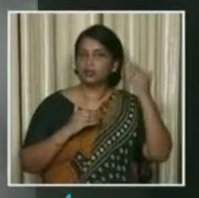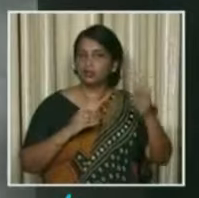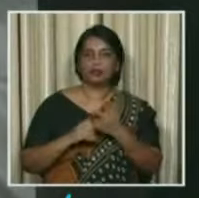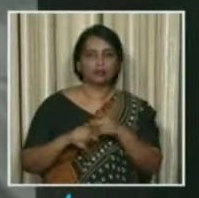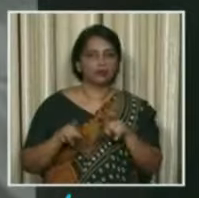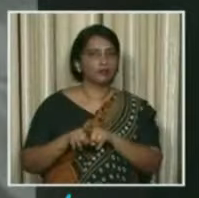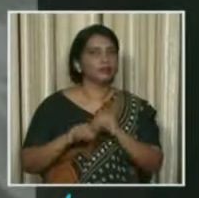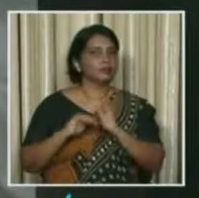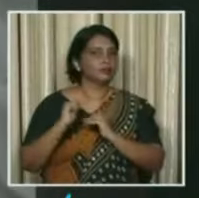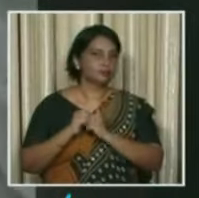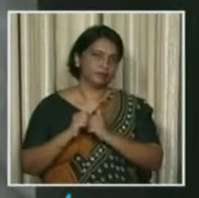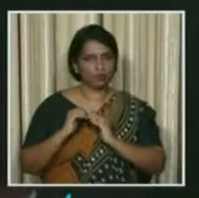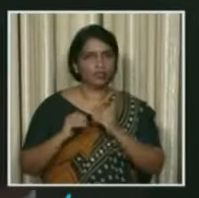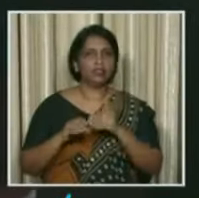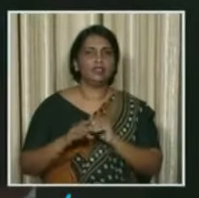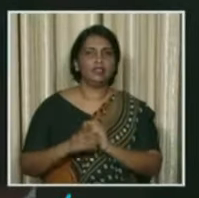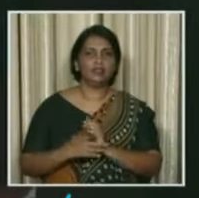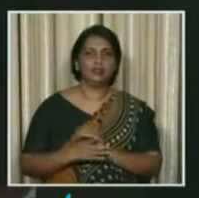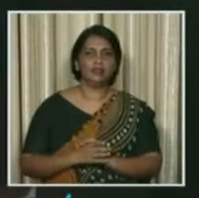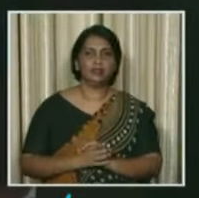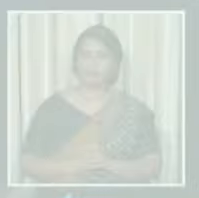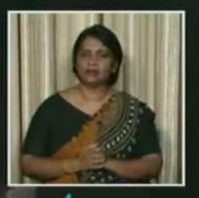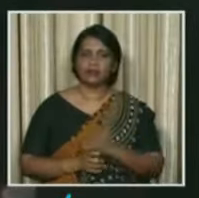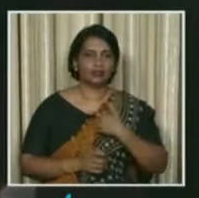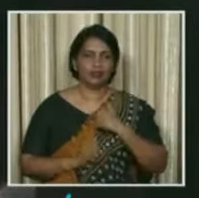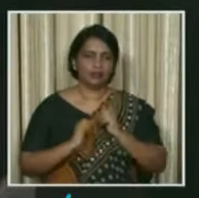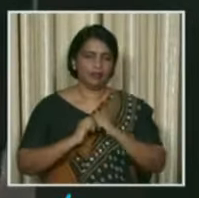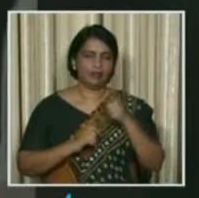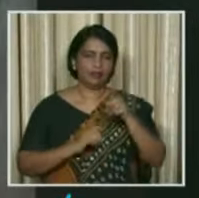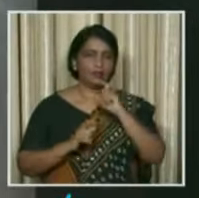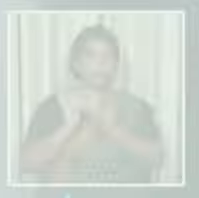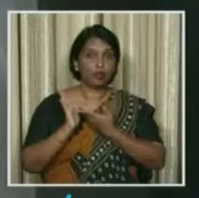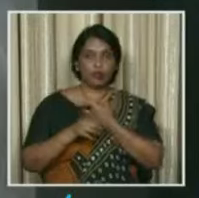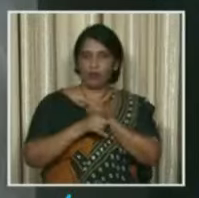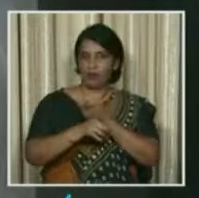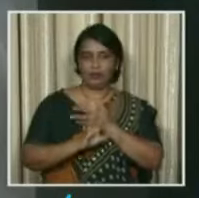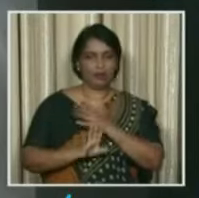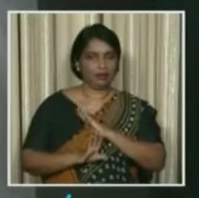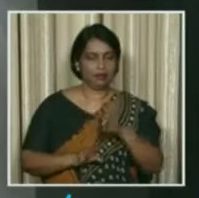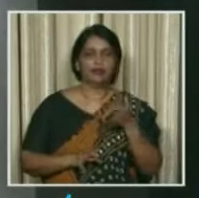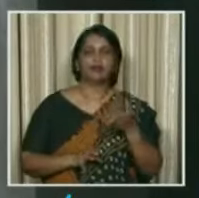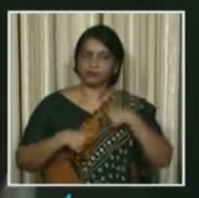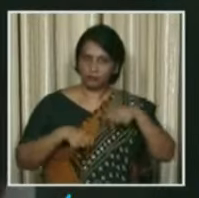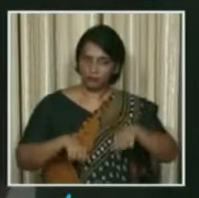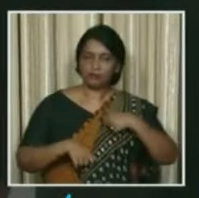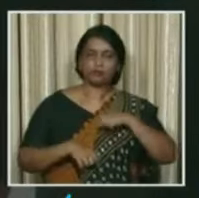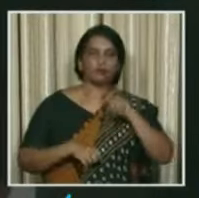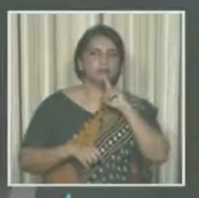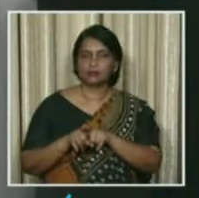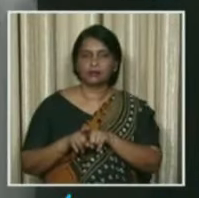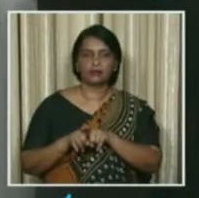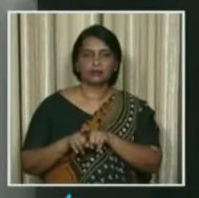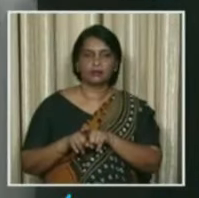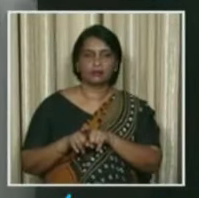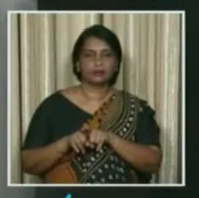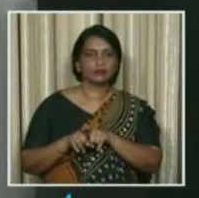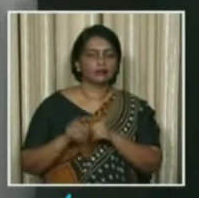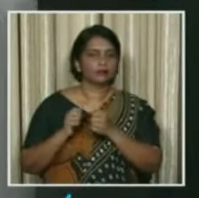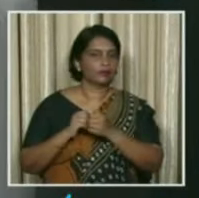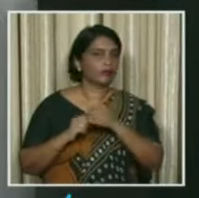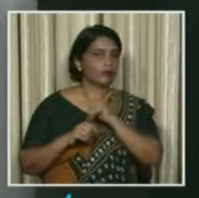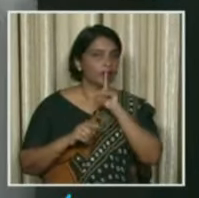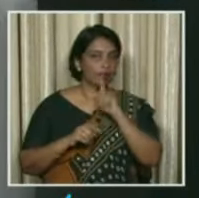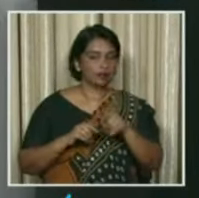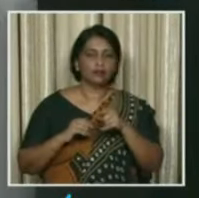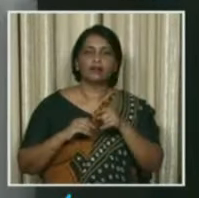ප්‍රොසීඩ් ඉන්ටරිම් රිලීෆ් නැතුව මම අවශ්‍ය නැහැ ඔබතුමාට නීතිය ගැන උගන්වන්න. හැබැයි මේ වෙලාවේ මම උගන්වනවා. ඕක තමයි පාඩම. දැන් ඔබතුමා කියනවා